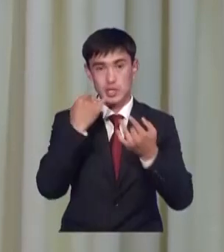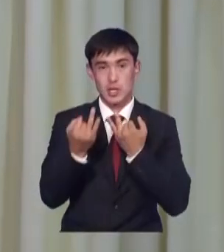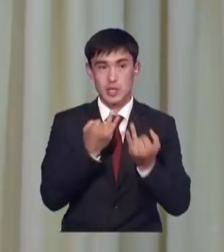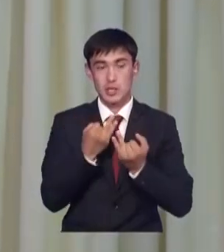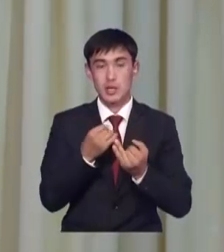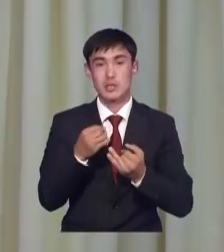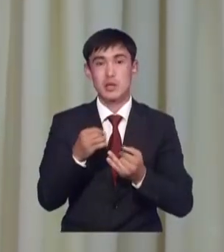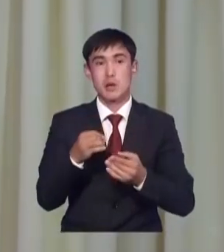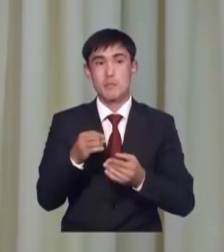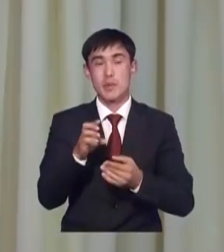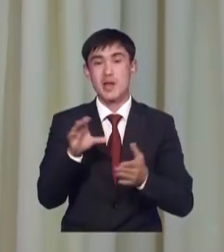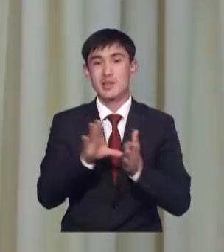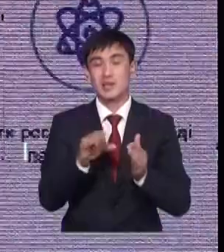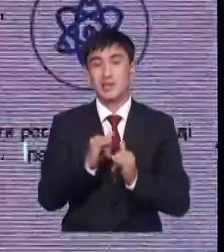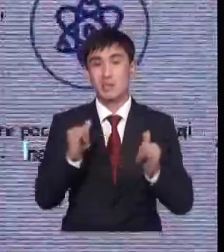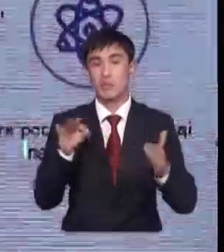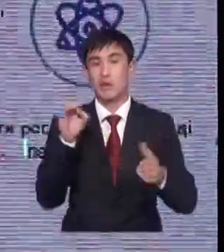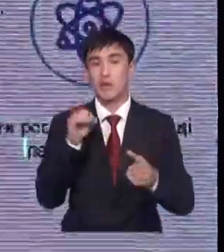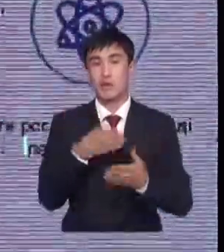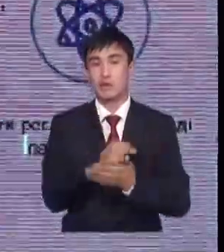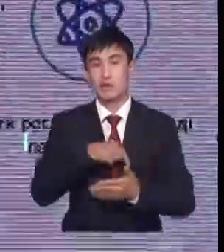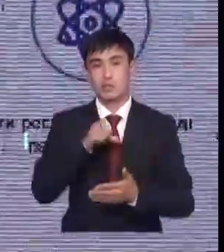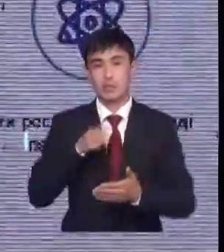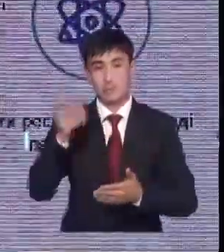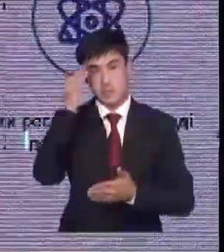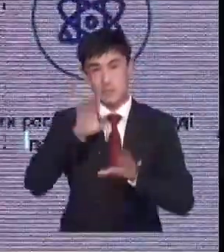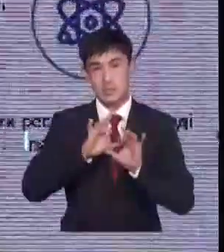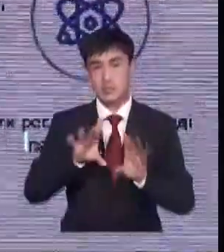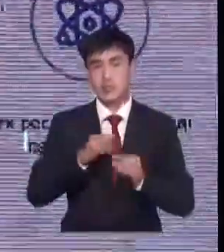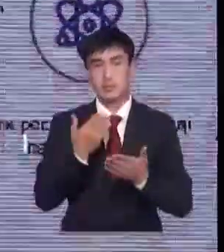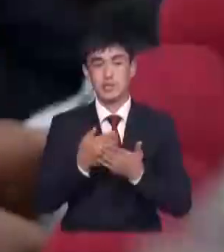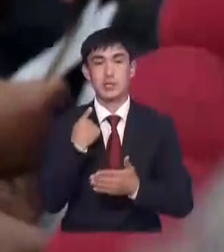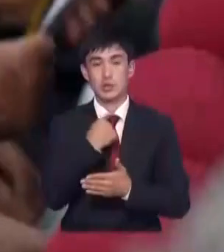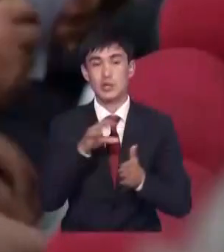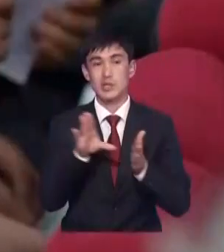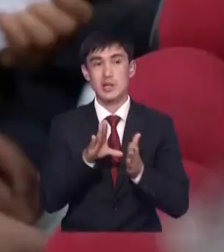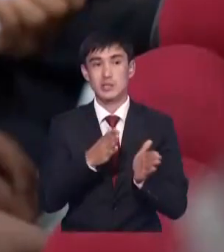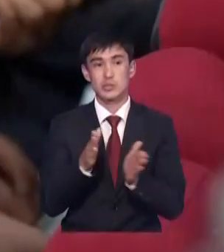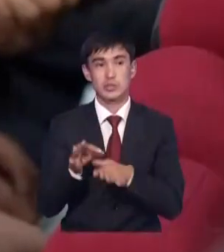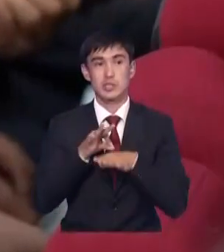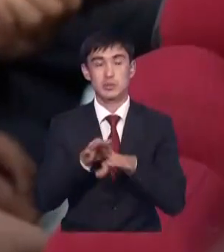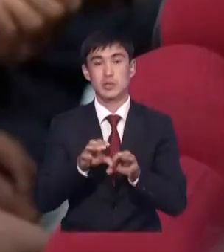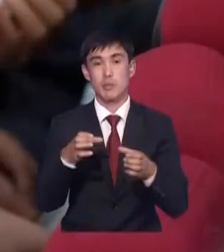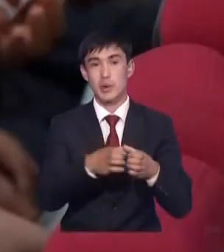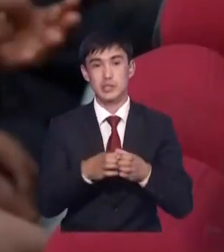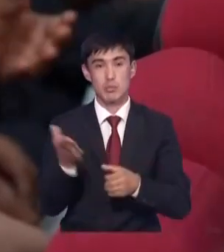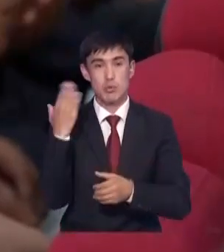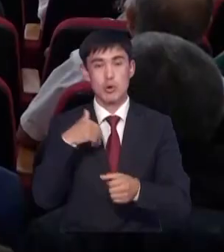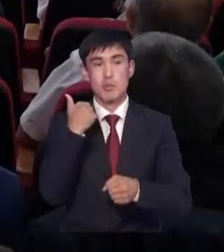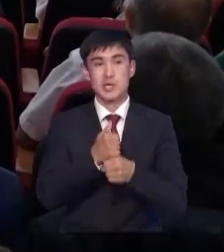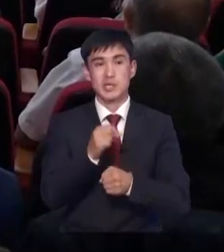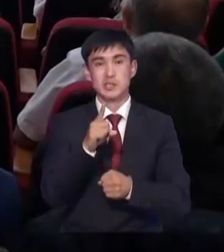бейбіт атом энергетикасын дамытуға қатысты өз пікірлерін білдірді. Мәселен, Талдықорған электр жүйелерінің тасымалдау компаниясының бұрынғы